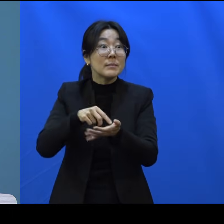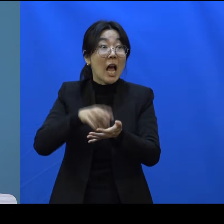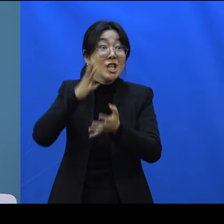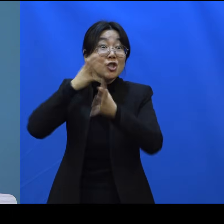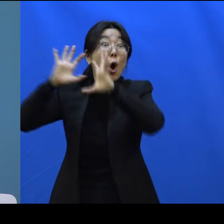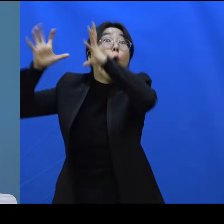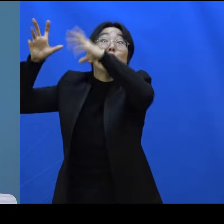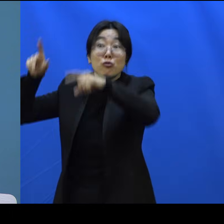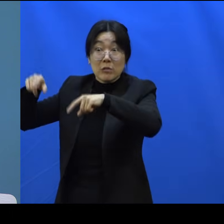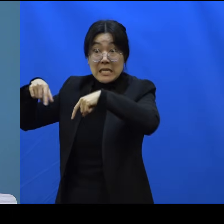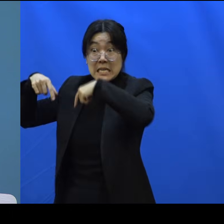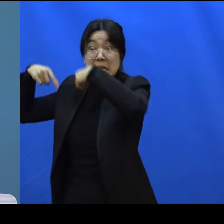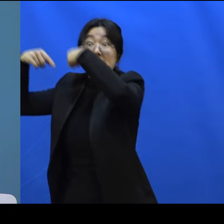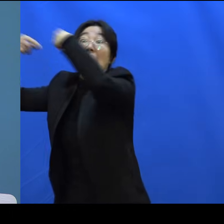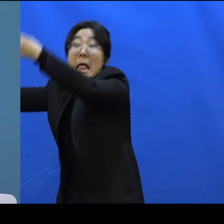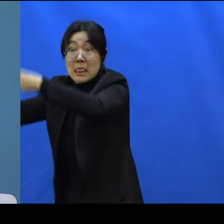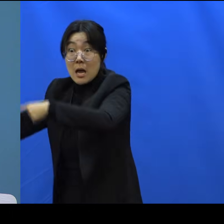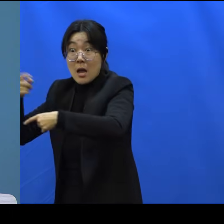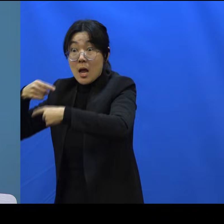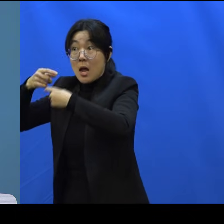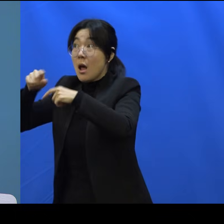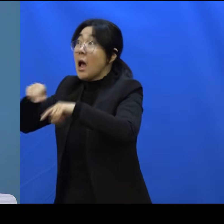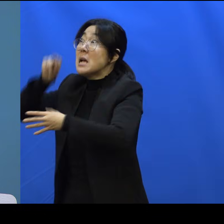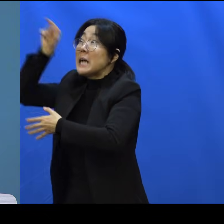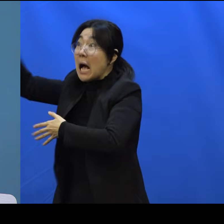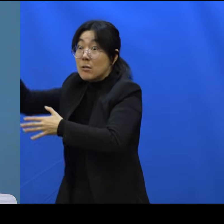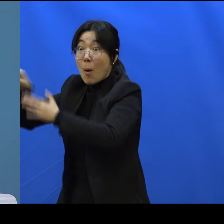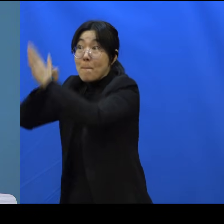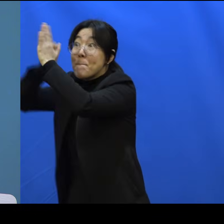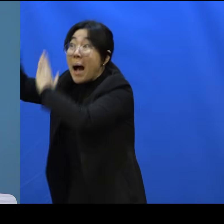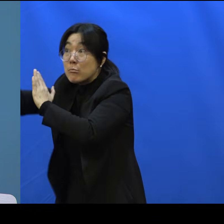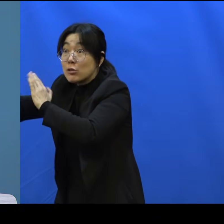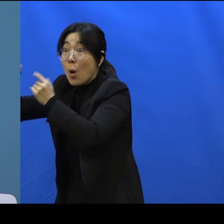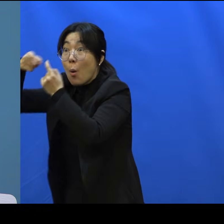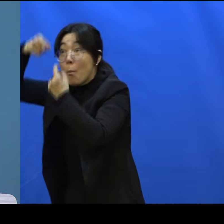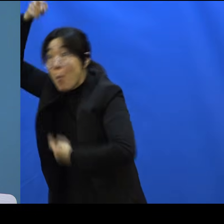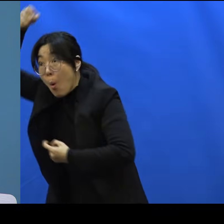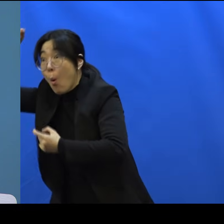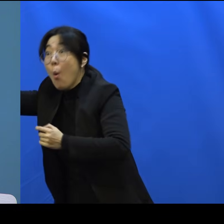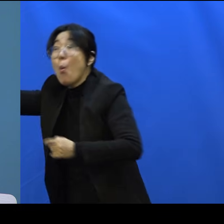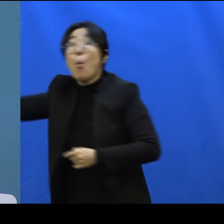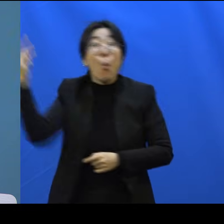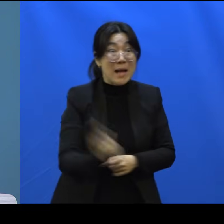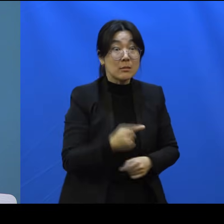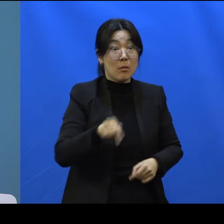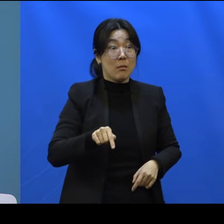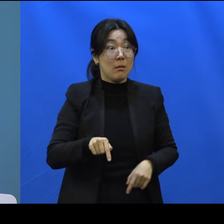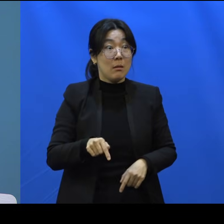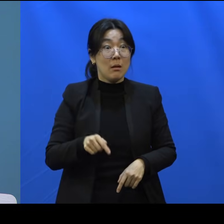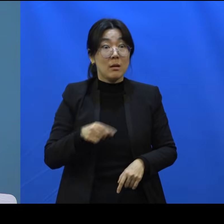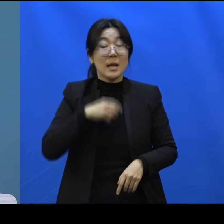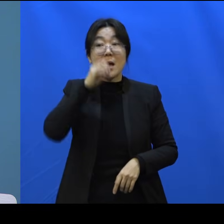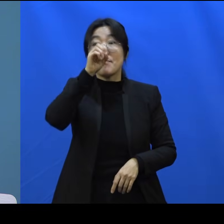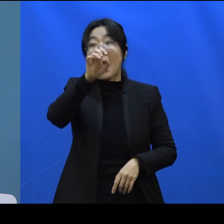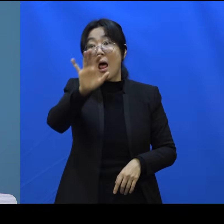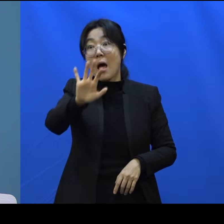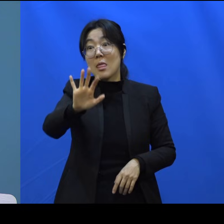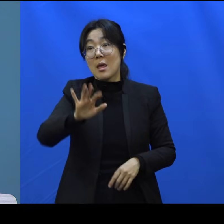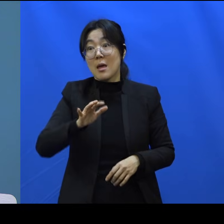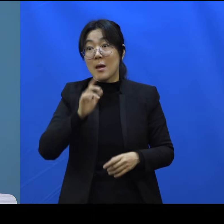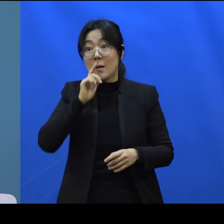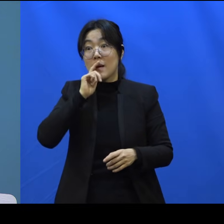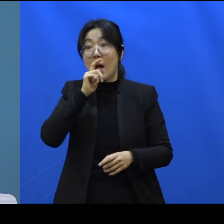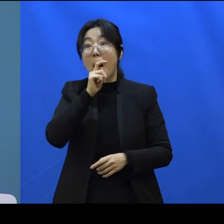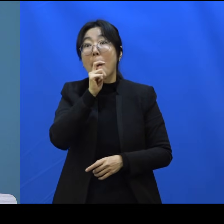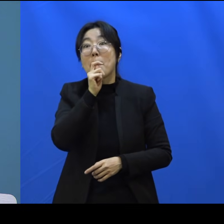어마어마한 영적 경험을 한 거죠. 자랑거리가 될 만한 거잖아요. 이 경험을, 이 이슈가 될 만한 건데 이걸 입을